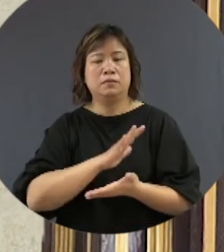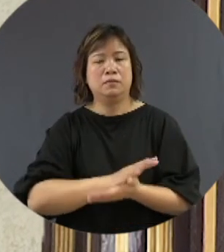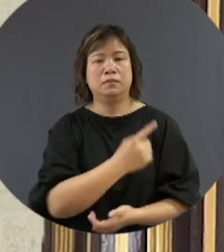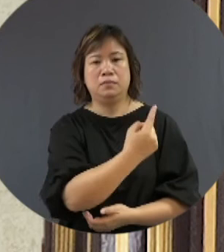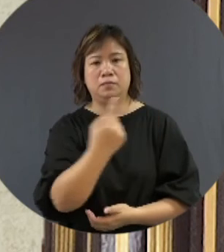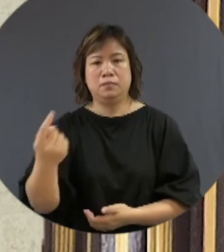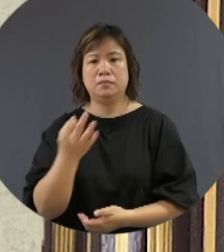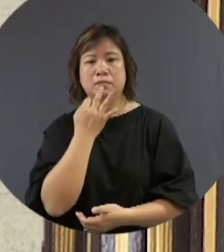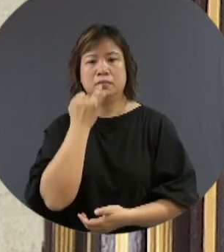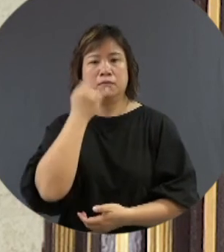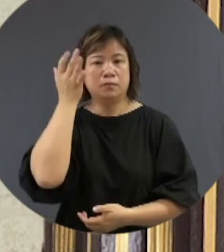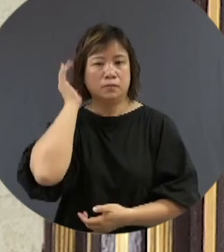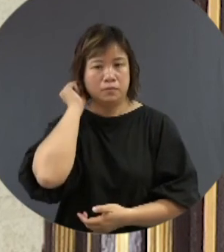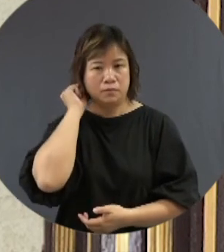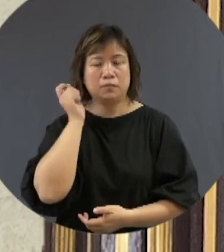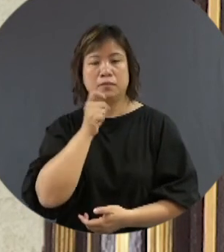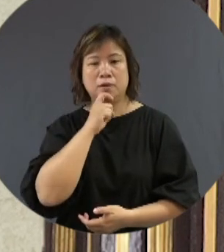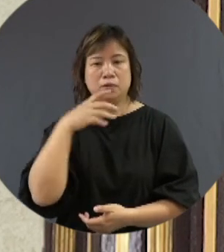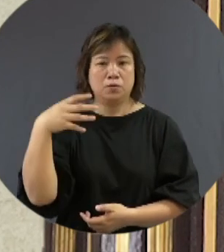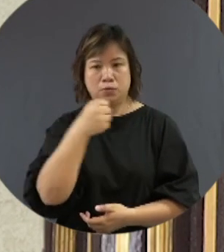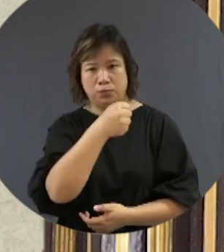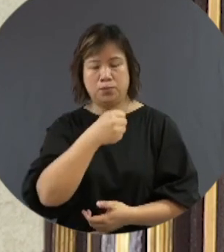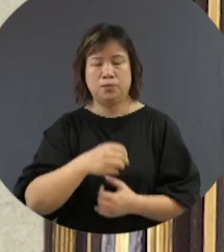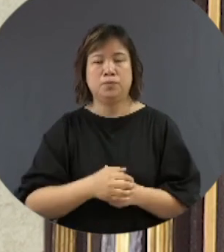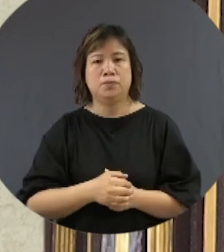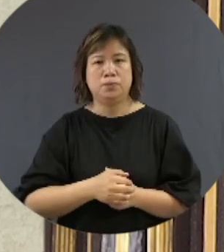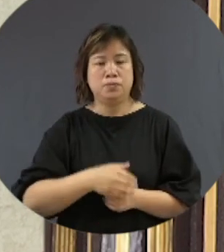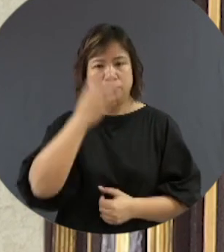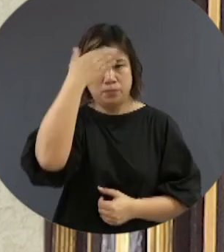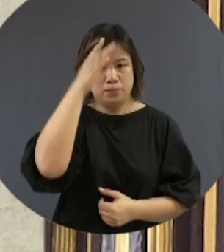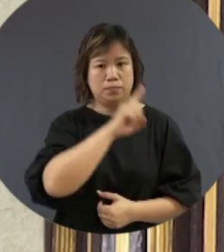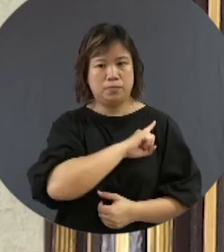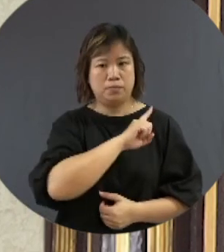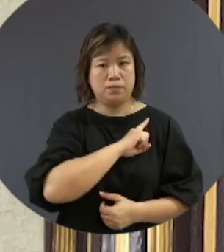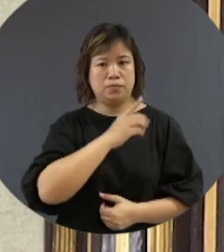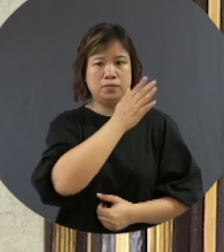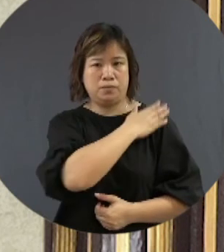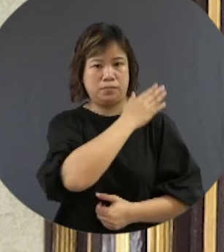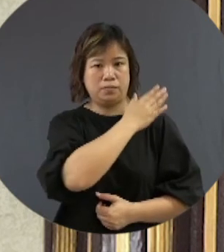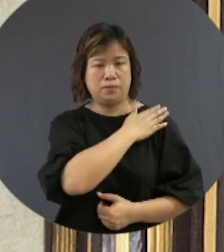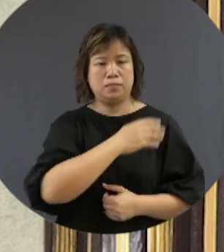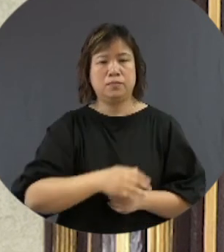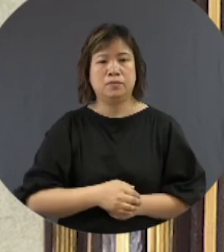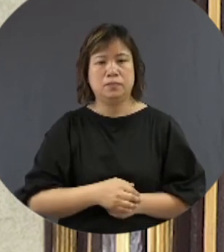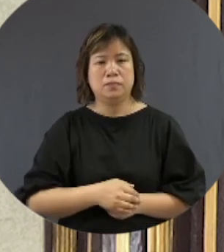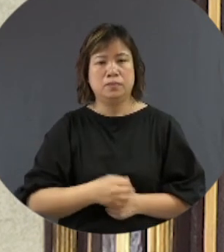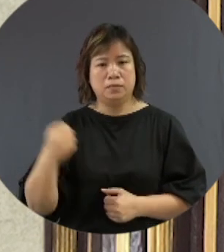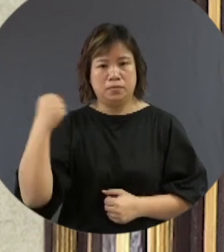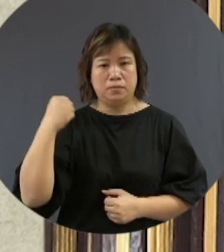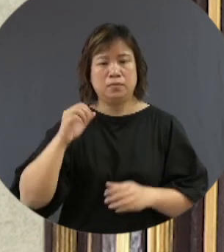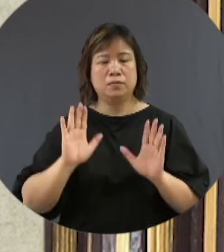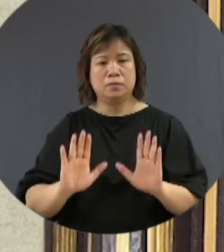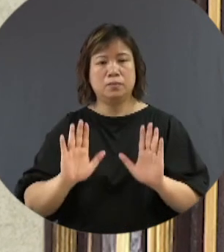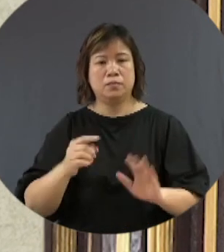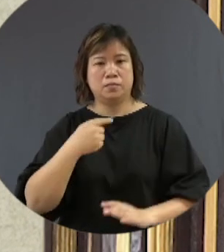一位兄弟姊妹应有的权利，明白自己的责任，尽量帮